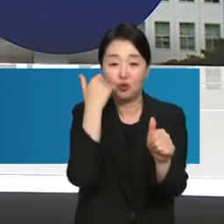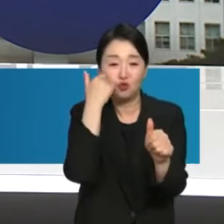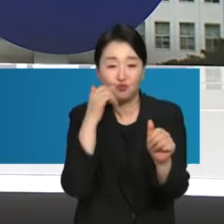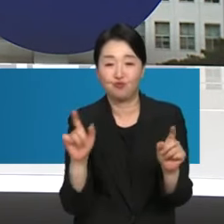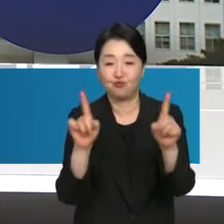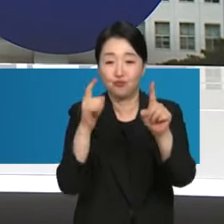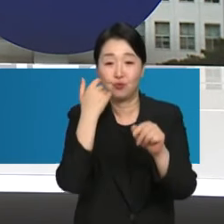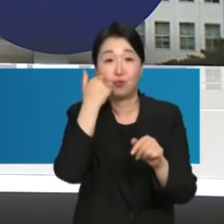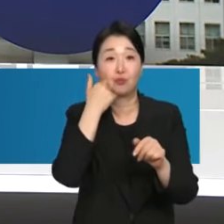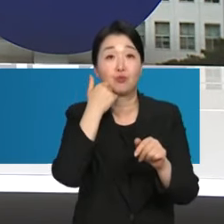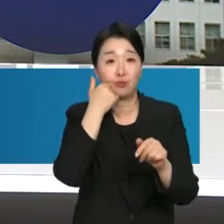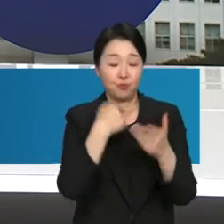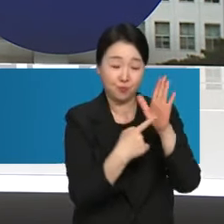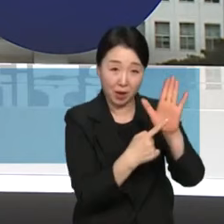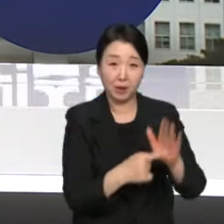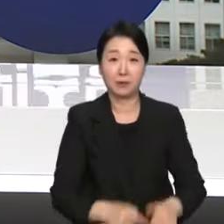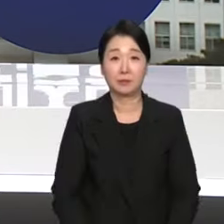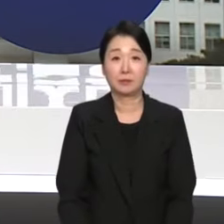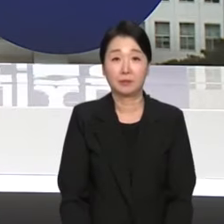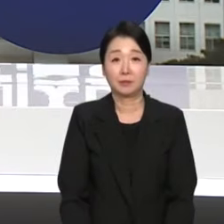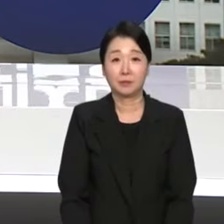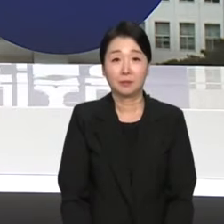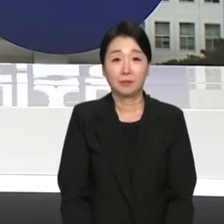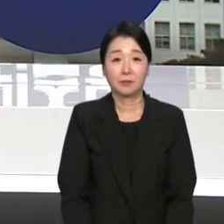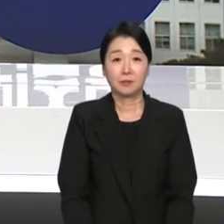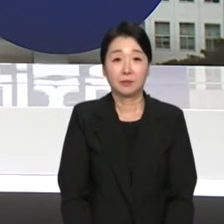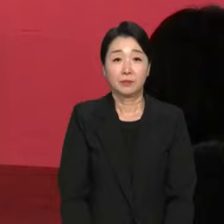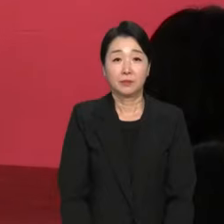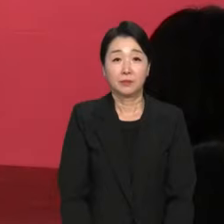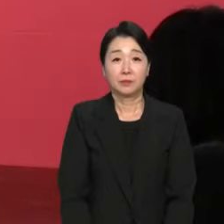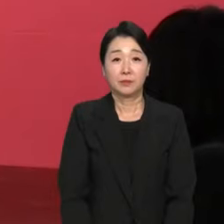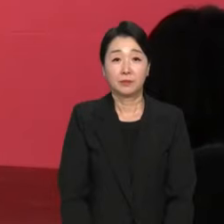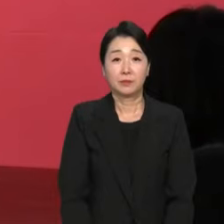선대위의 윤곽도 드러나고 있습니다. 구혜진 기자입니다.